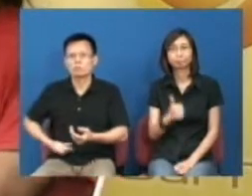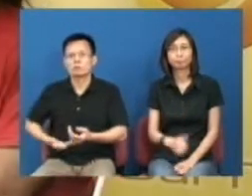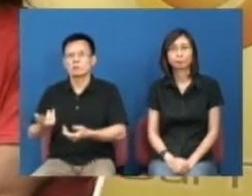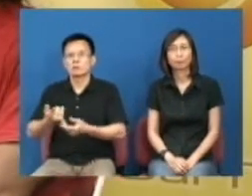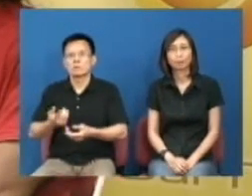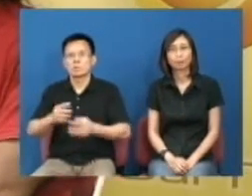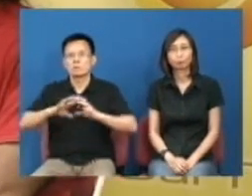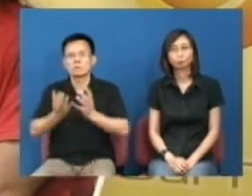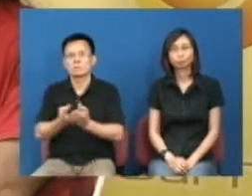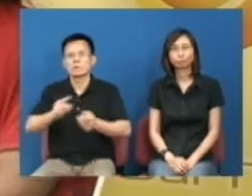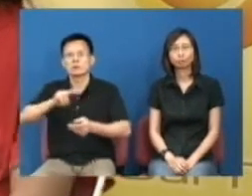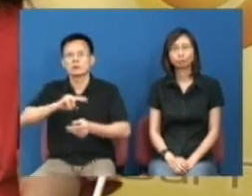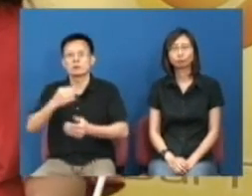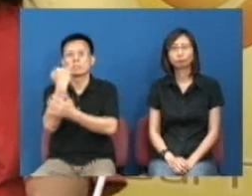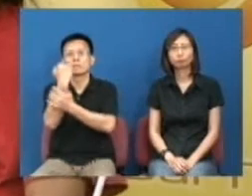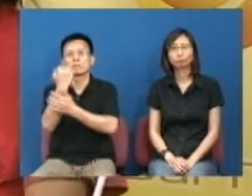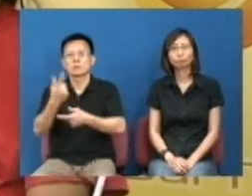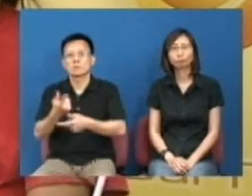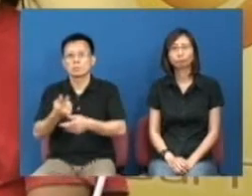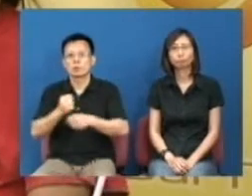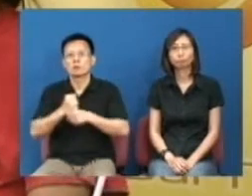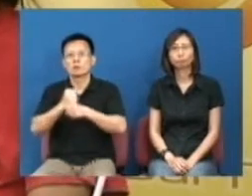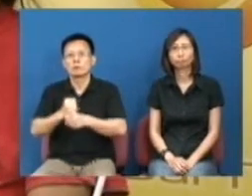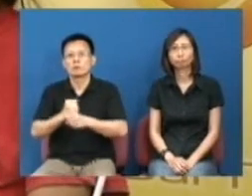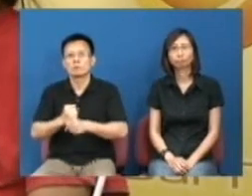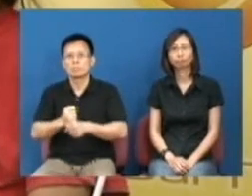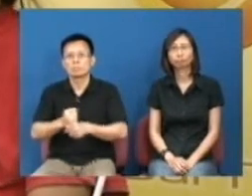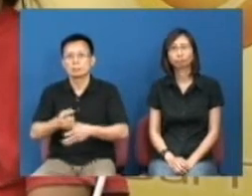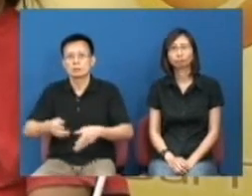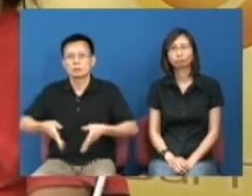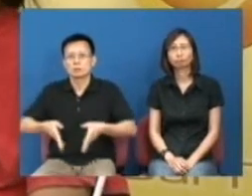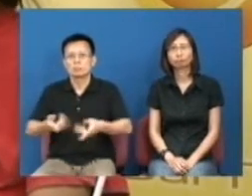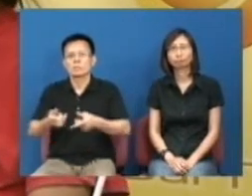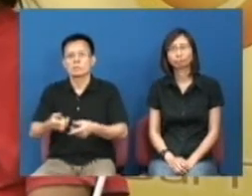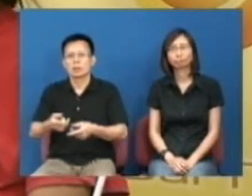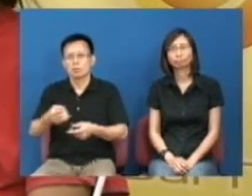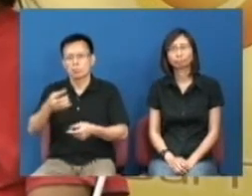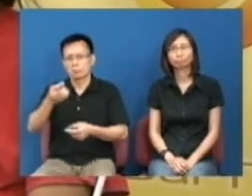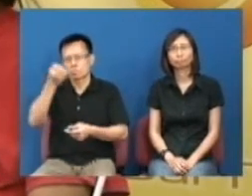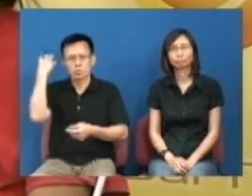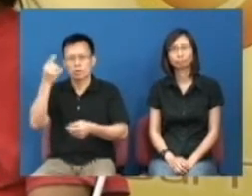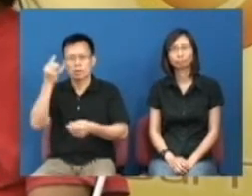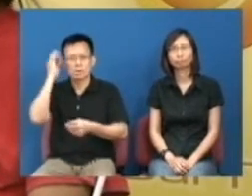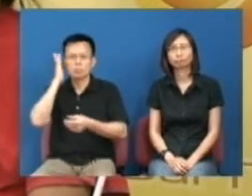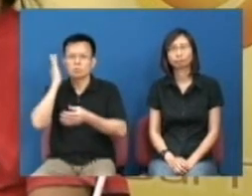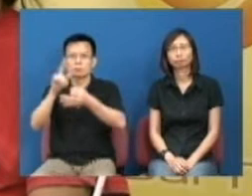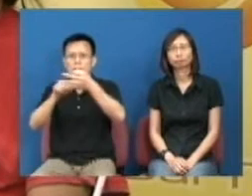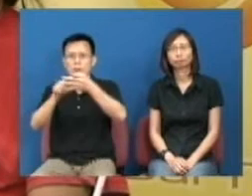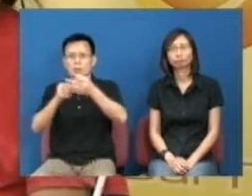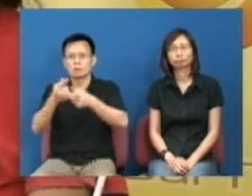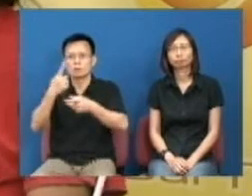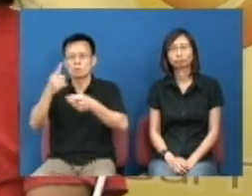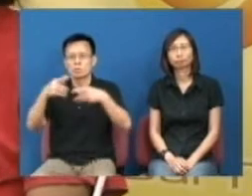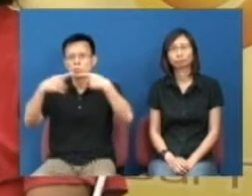唔知啊，即係喺跑馬地出嚟嗰度而家嗰間叫唔知咩酒店，我唔記得咗啦，唔知大宅門定咩，我唔記